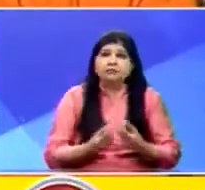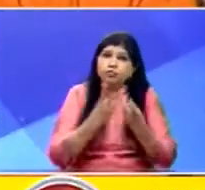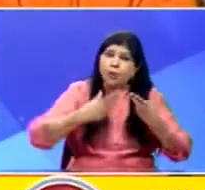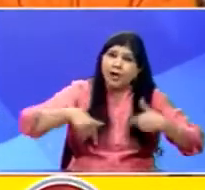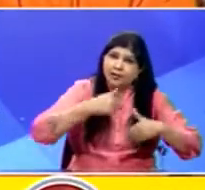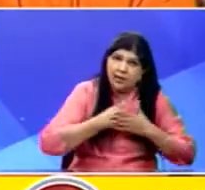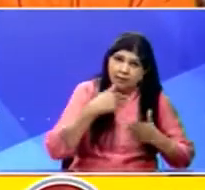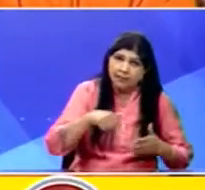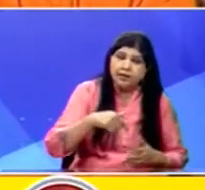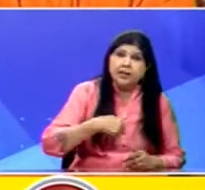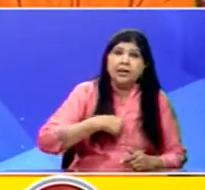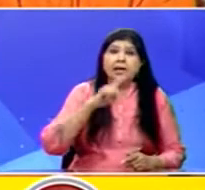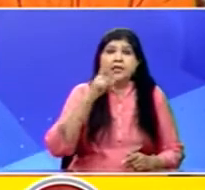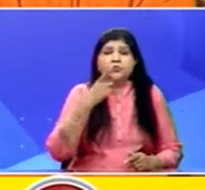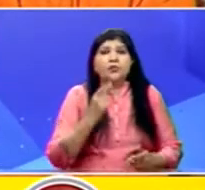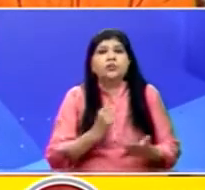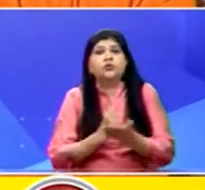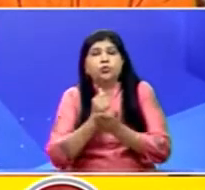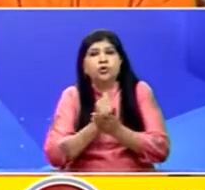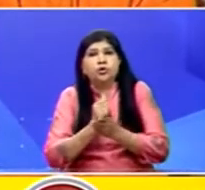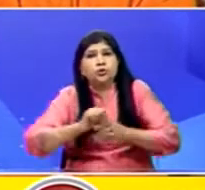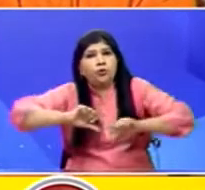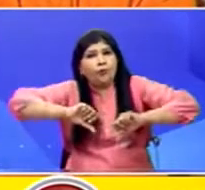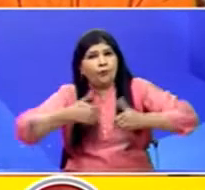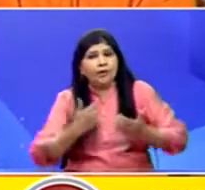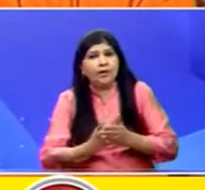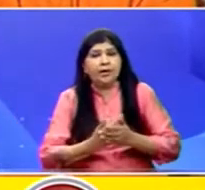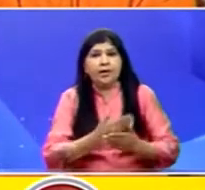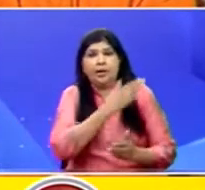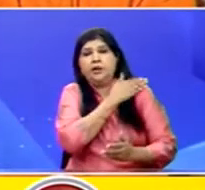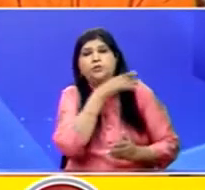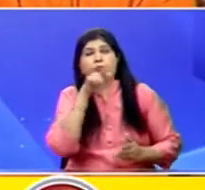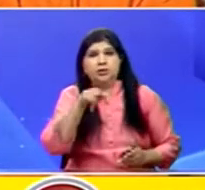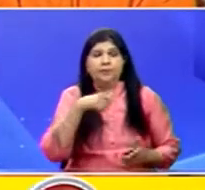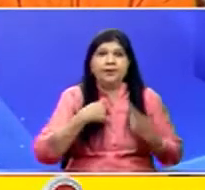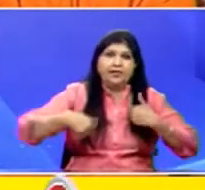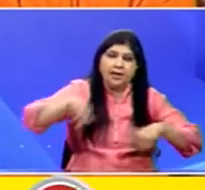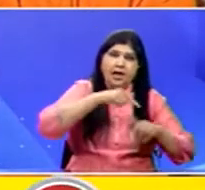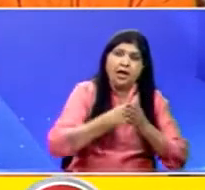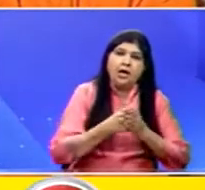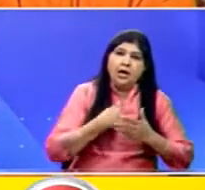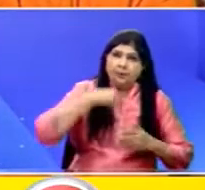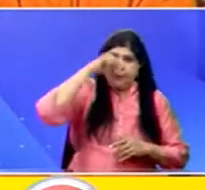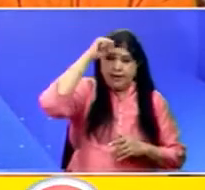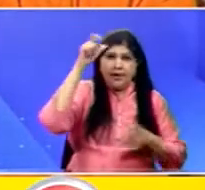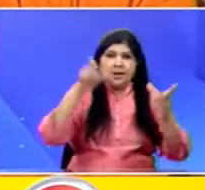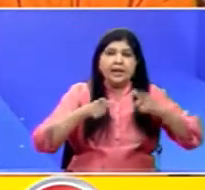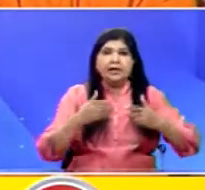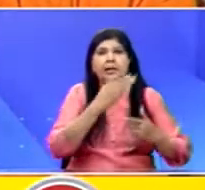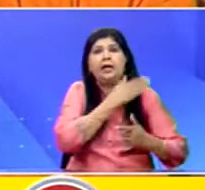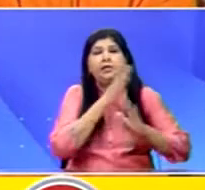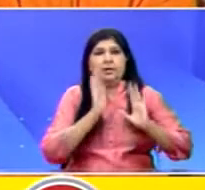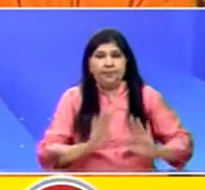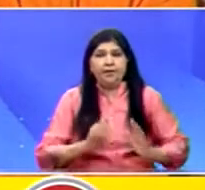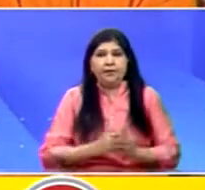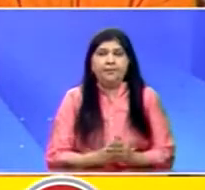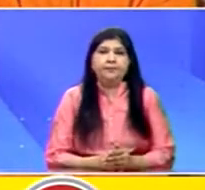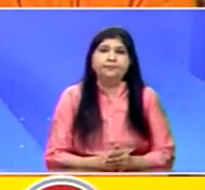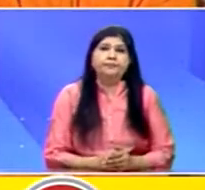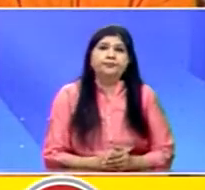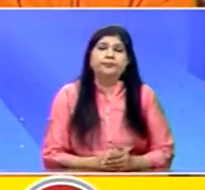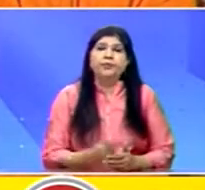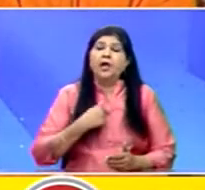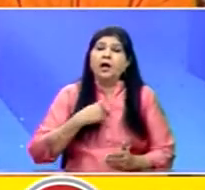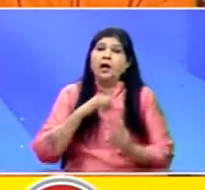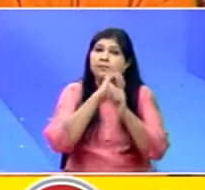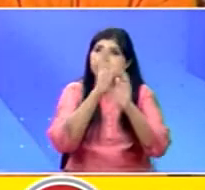इसलिए इस पहल को सफल बनाने की बड़ी जिम्मेदारी भी हम भारतवासियों के कंधे पर ही है। हम